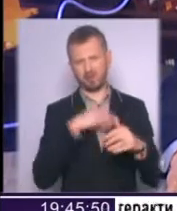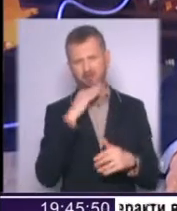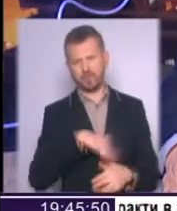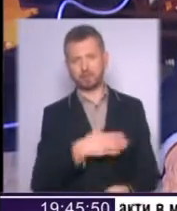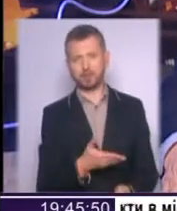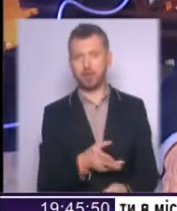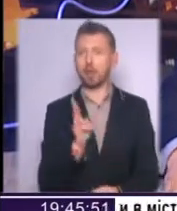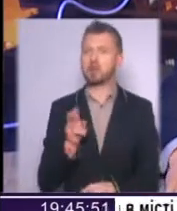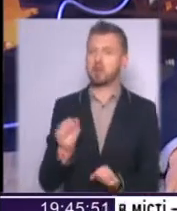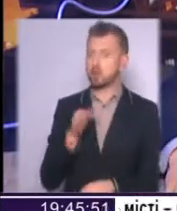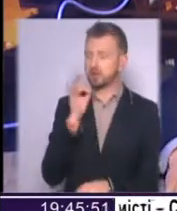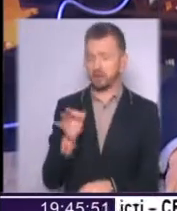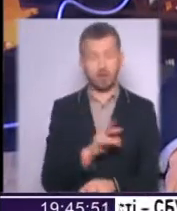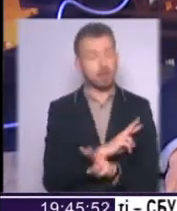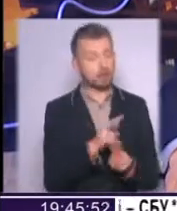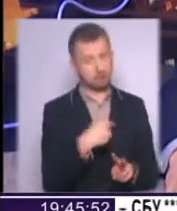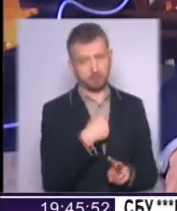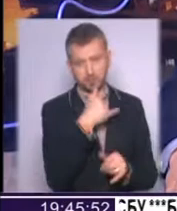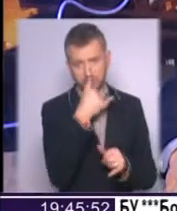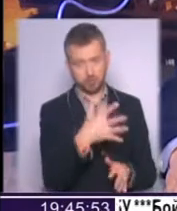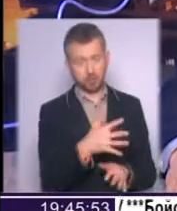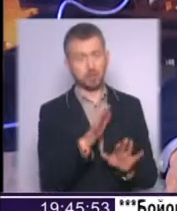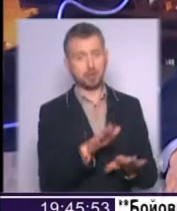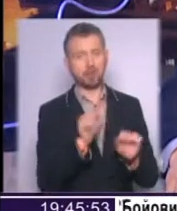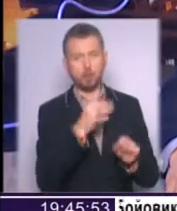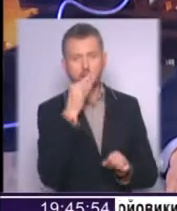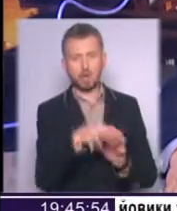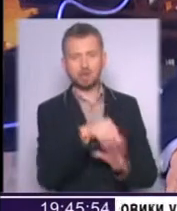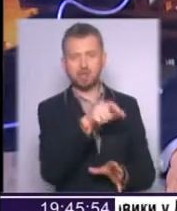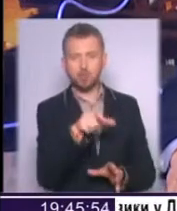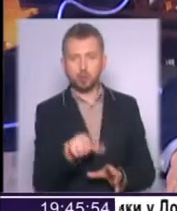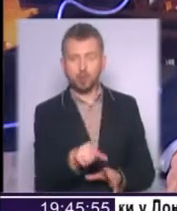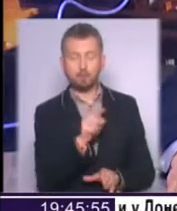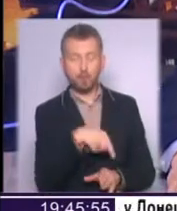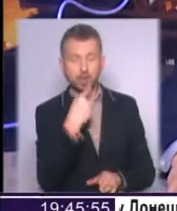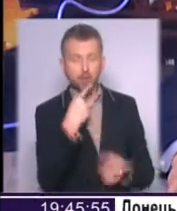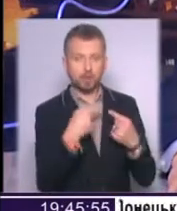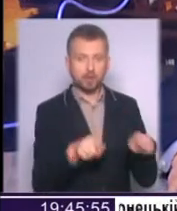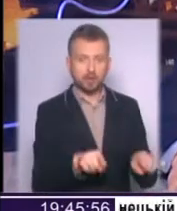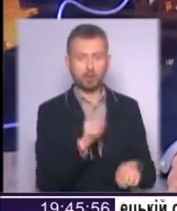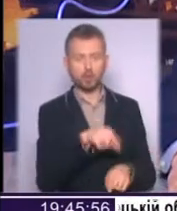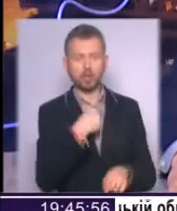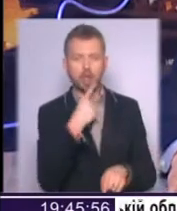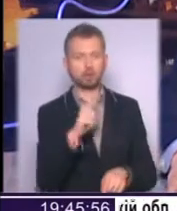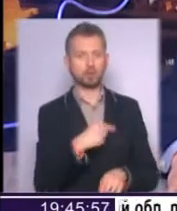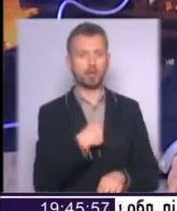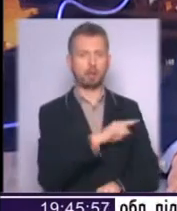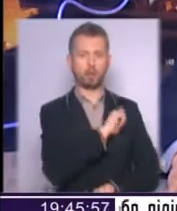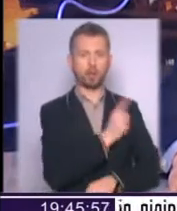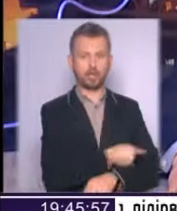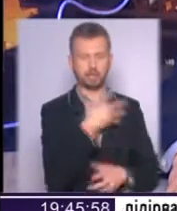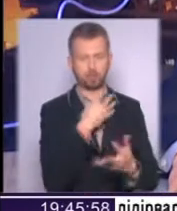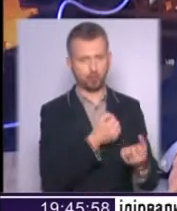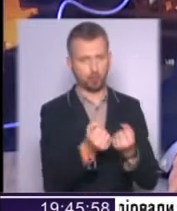сказати? Да. Ніхто мені не може. Мені можуть сказати тільки виборці, які так за мене голосують, але вони мені кажуть інше. Вони кажуть, щоб я посилив свою боротьбу. Зрозуміло. І